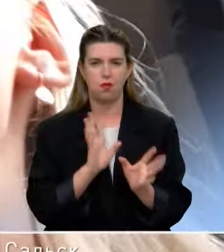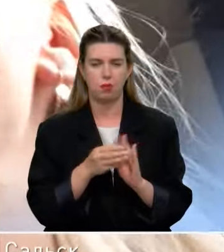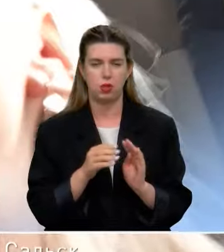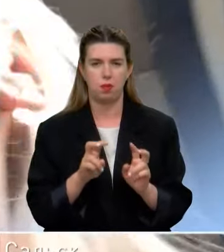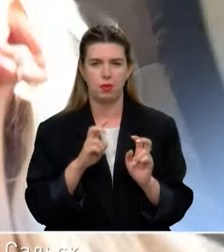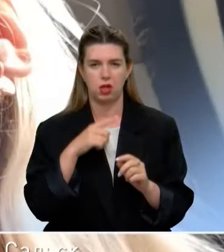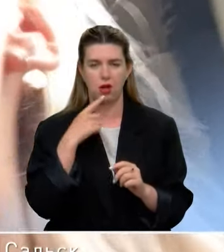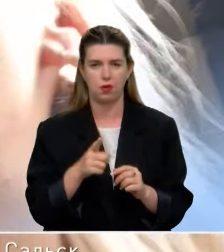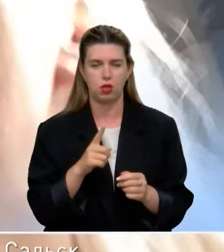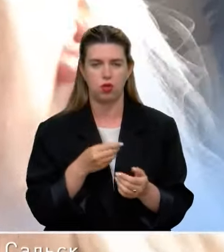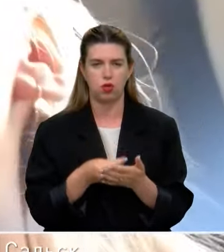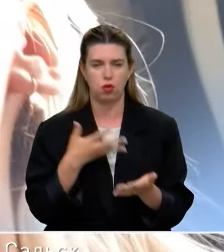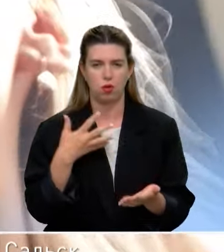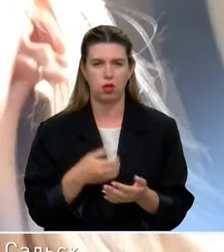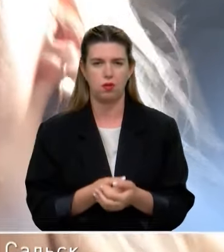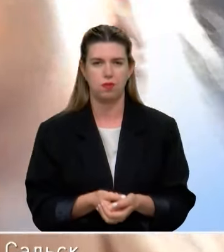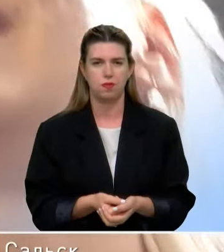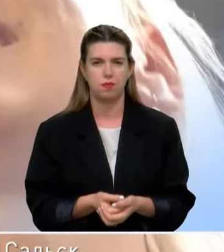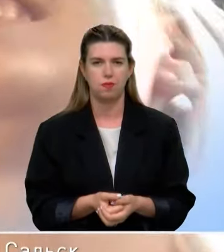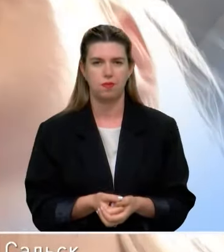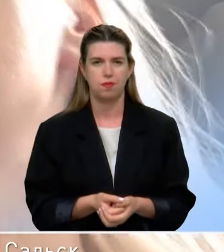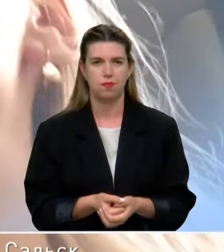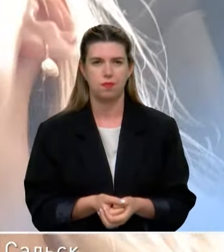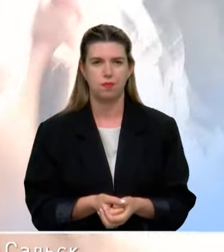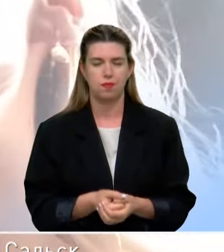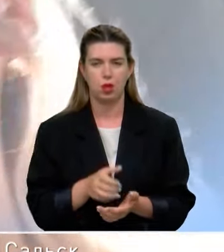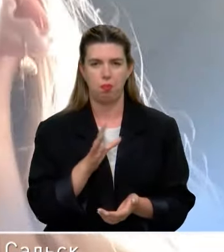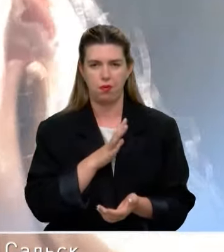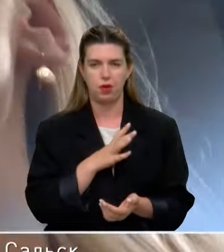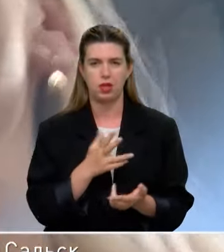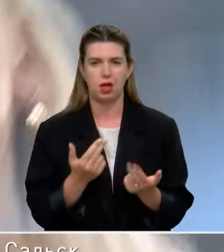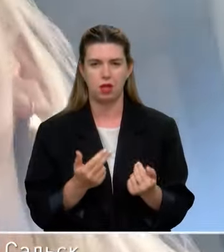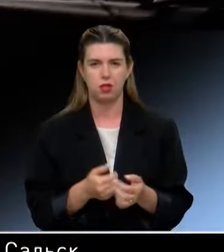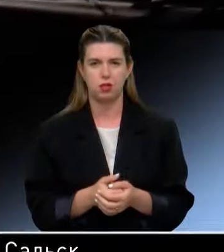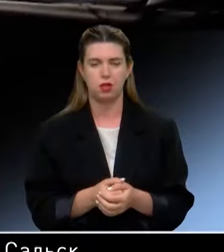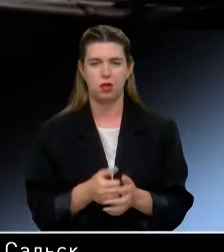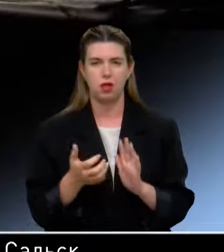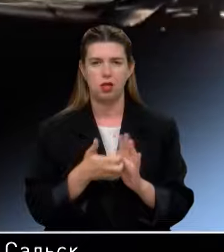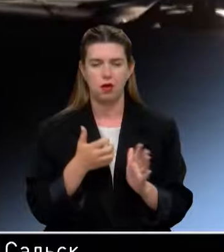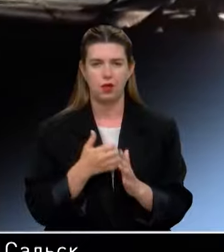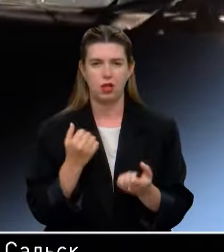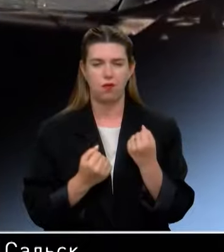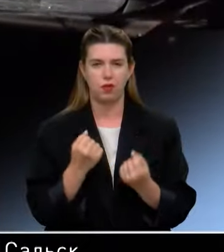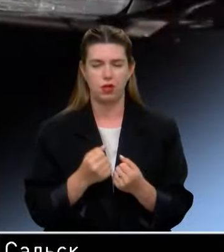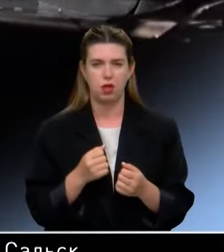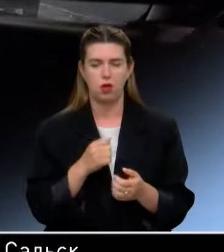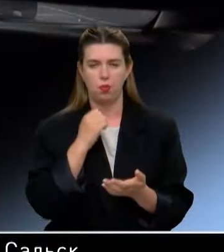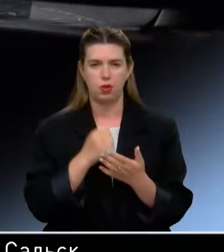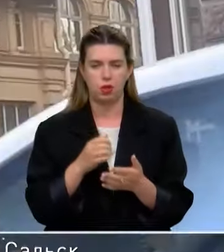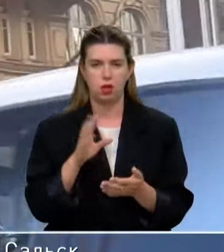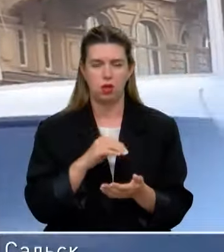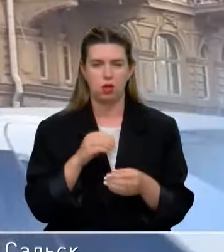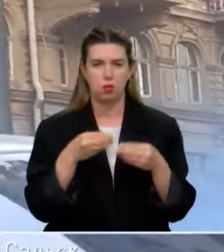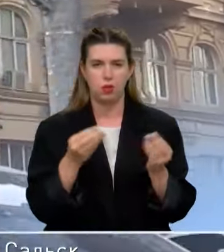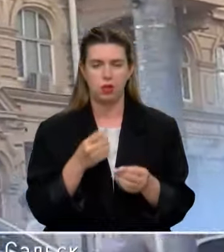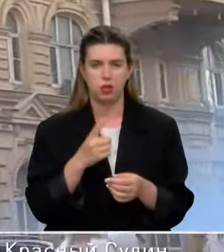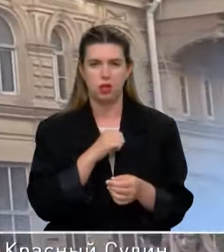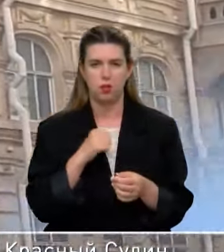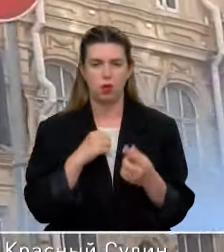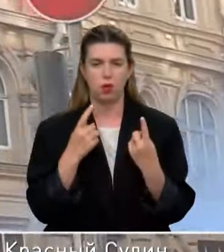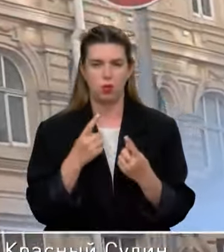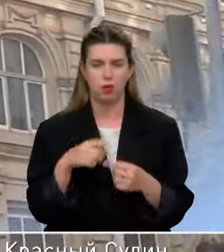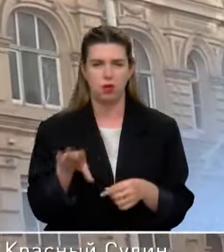объединяло воз говорит нехватку водителей подтверждают и в пресс-службе одного из самых